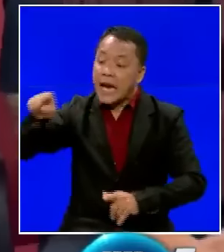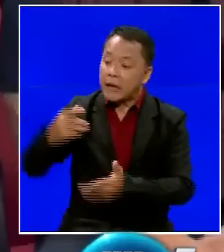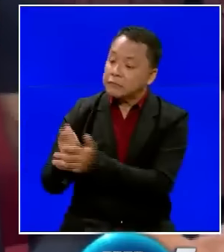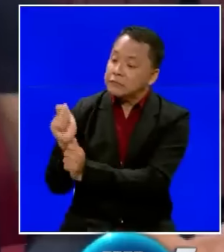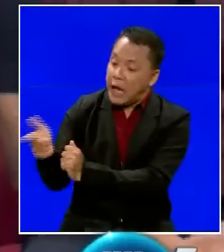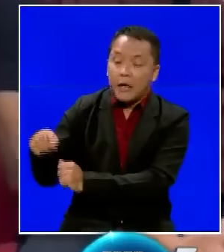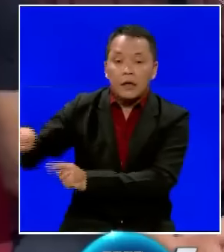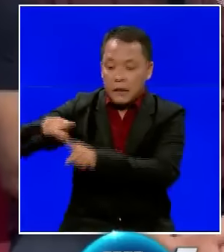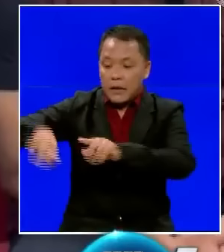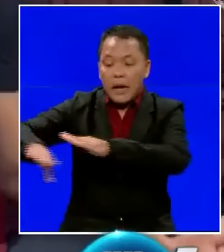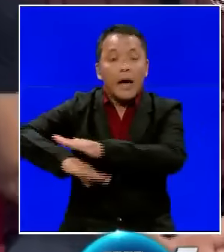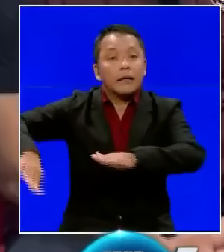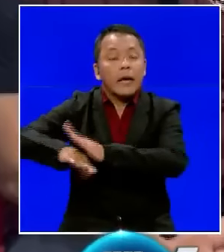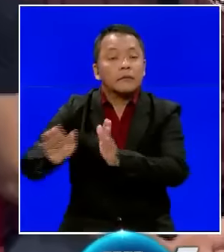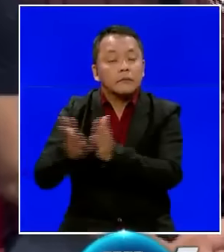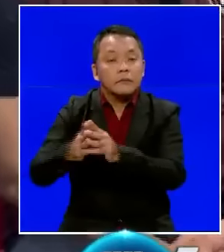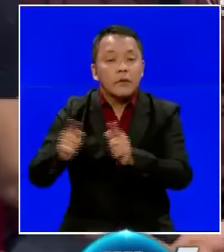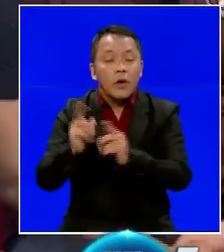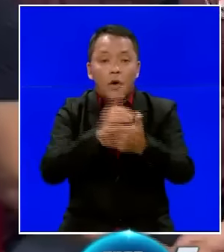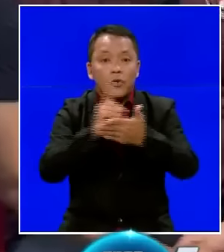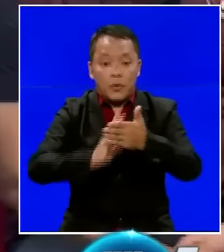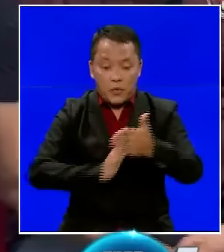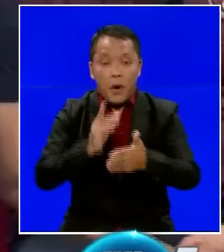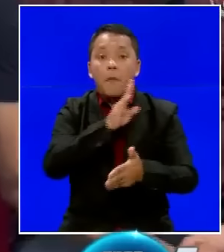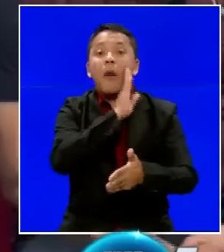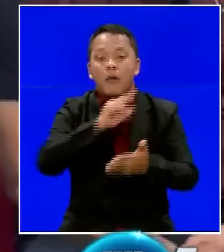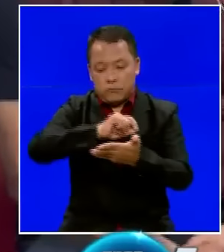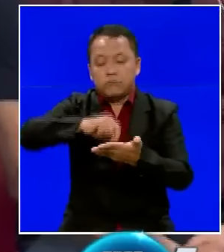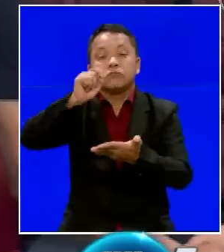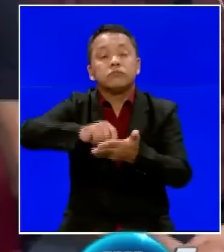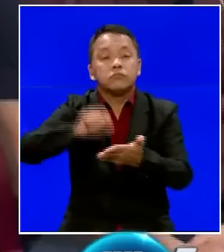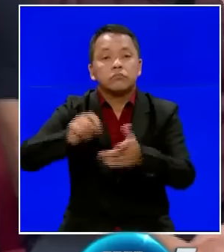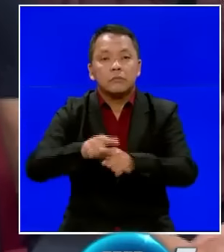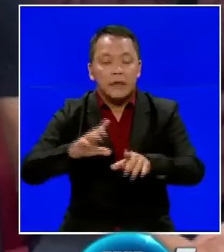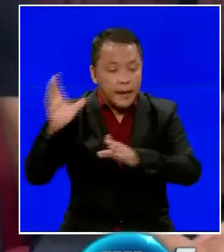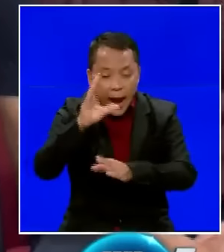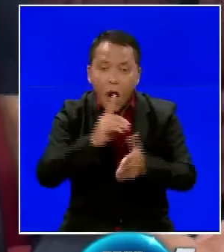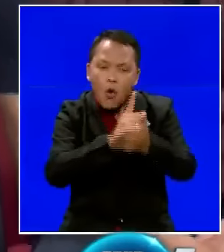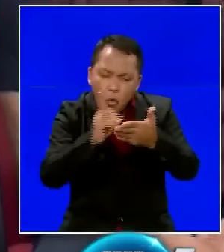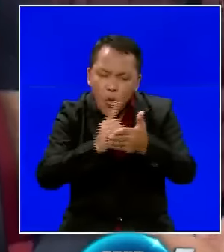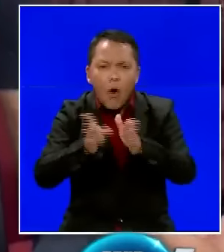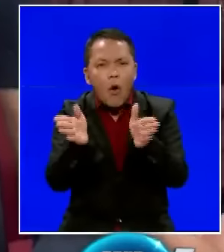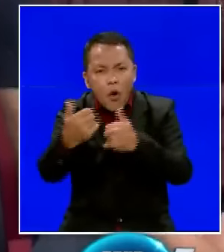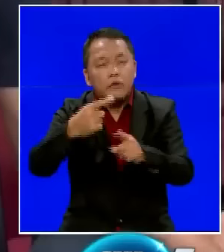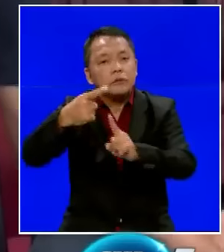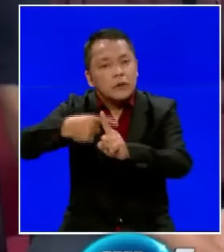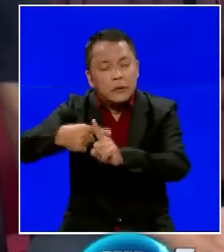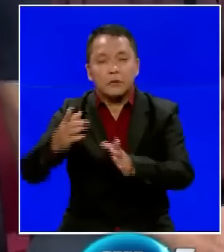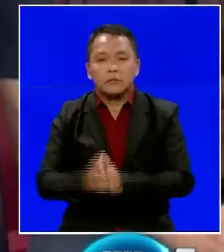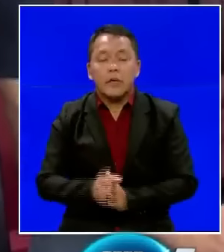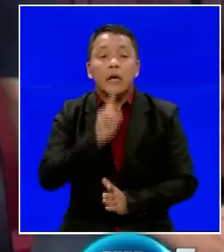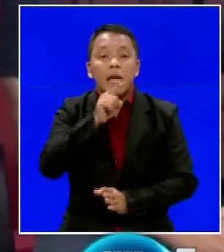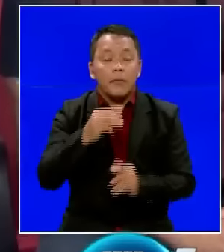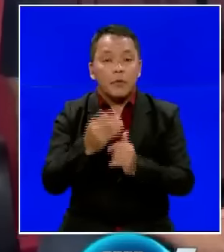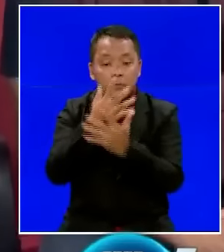ำให้ส่วนที่ไปอยู่คอนโดหรูได้ก็คนที่เขาปลอมเอกสารนั่นแหละเขาก็จัดหาที่พักให้ด้วยแล้วถามว่าค